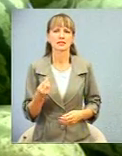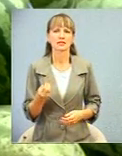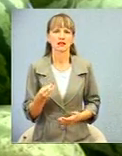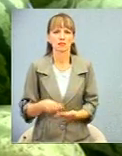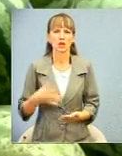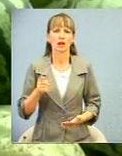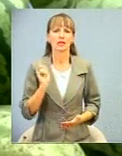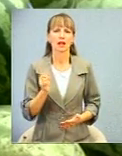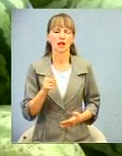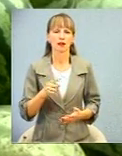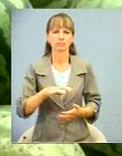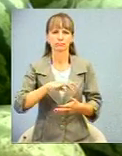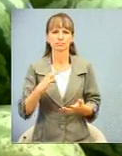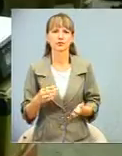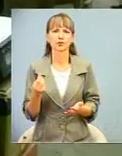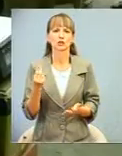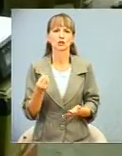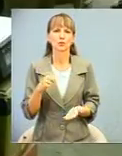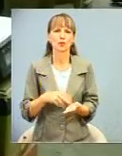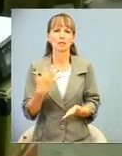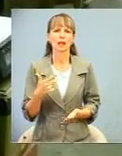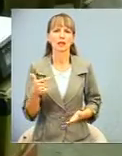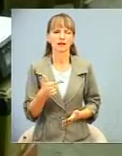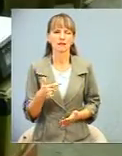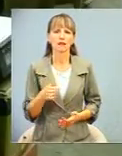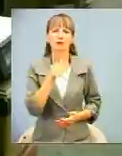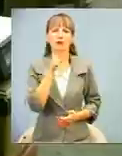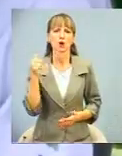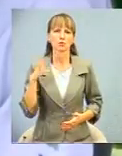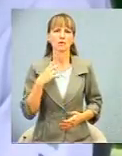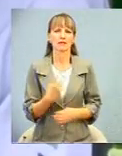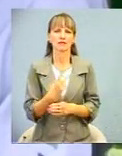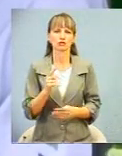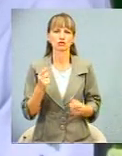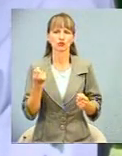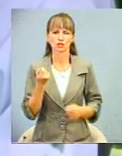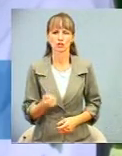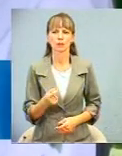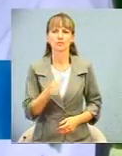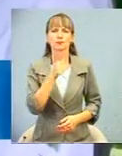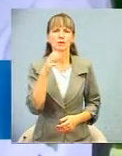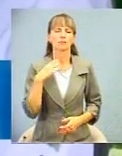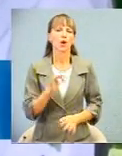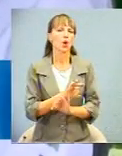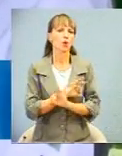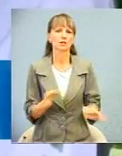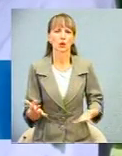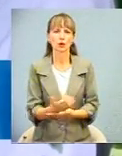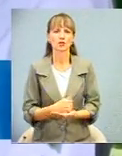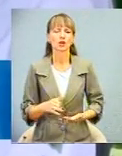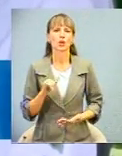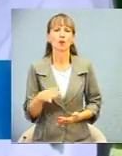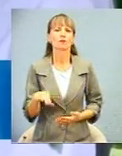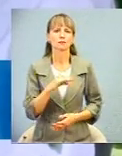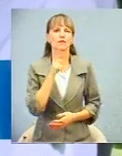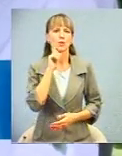кусається. Кілограм смугастих коштує 5 гривень. Торік було вдвічі дешевше. В тому році був великолепний урожай. У всіх був дуже